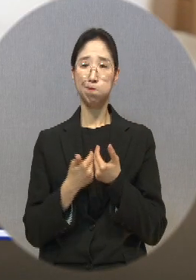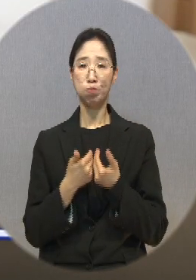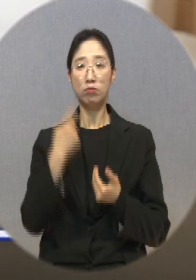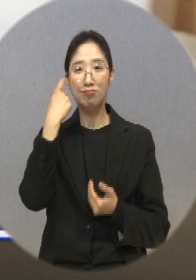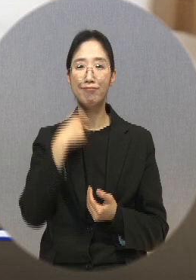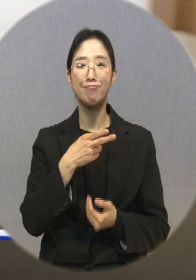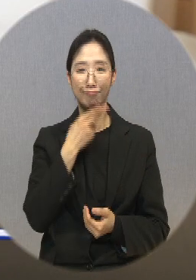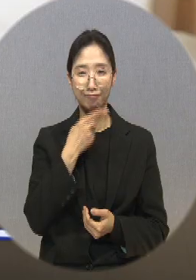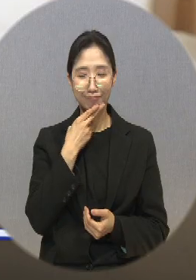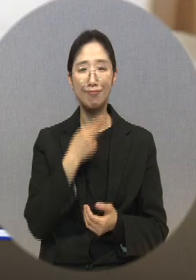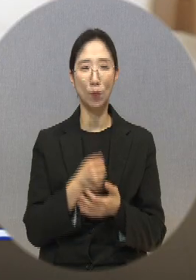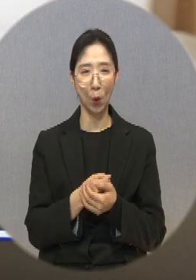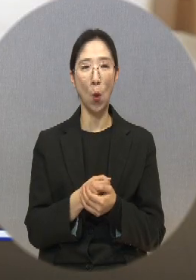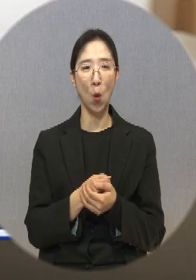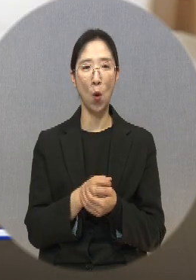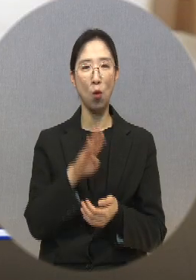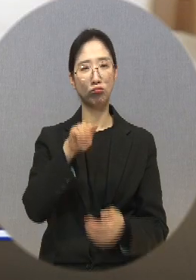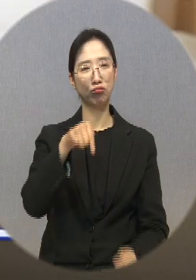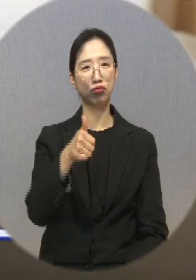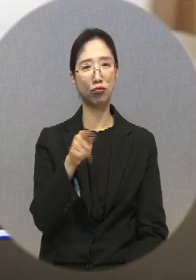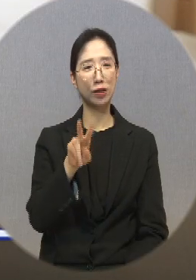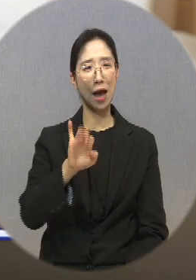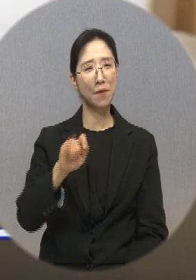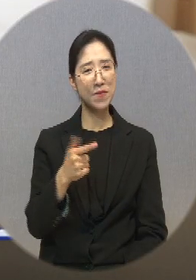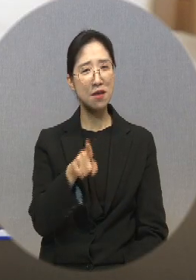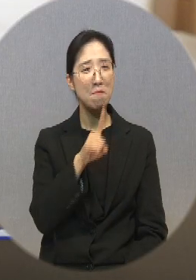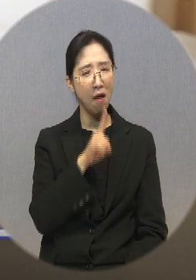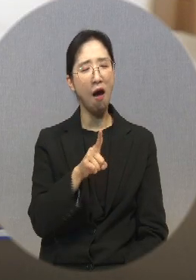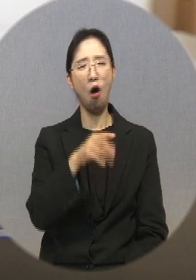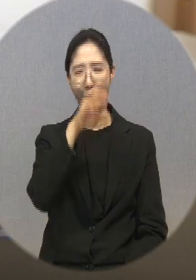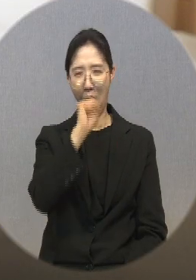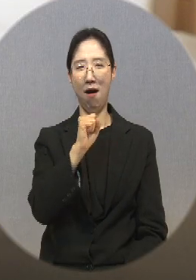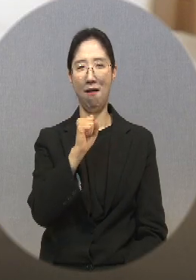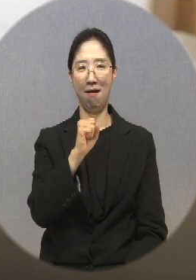없어서 좋다. 북향민 너무 좋다 이 말.